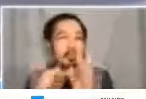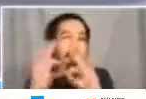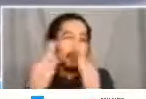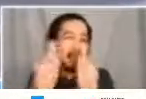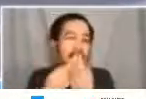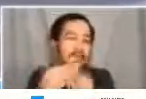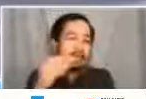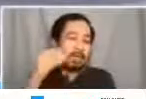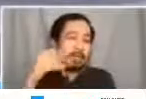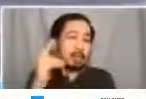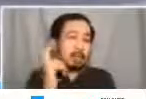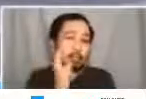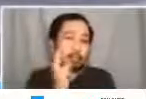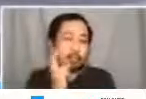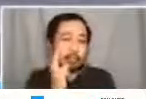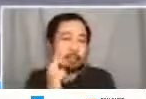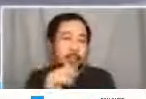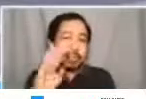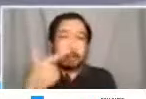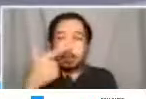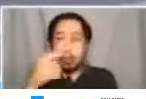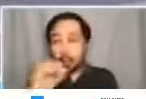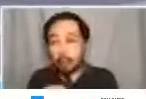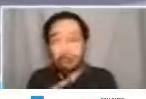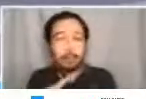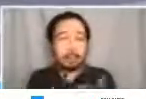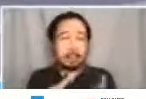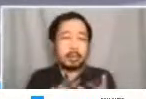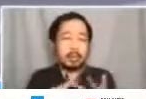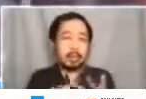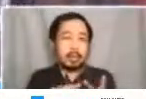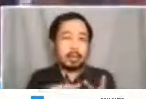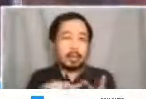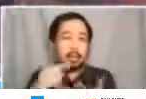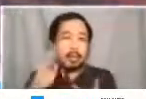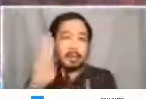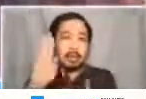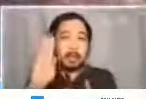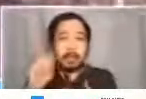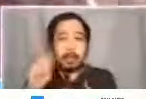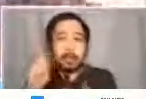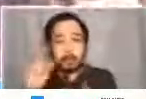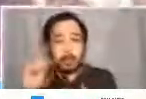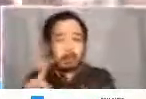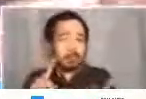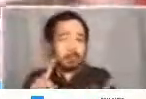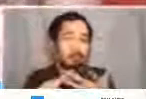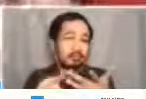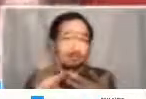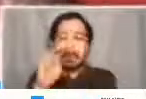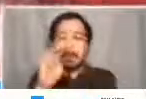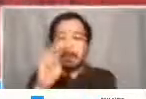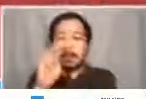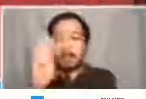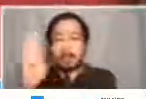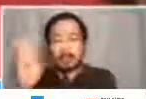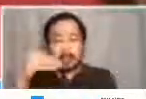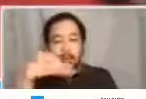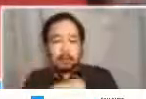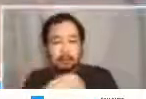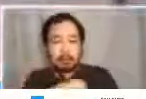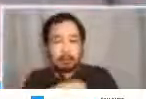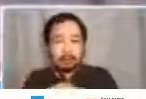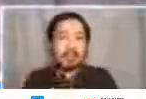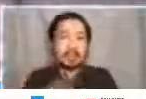Kasabay ng pagpapaluwag sa ilang mga panuntunan sa syudad, tila nagbalik normal na ang ilan sa ating mga kababayan, gaya na lamang